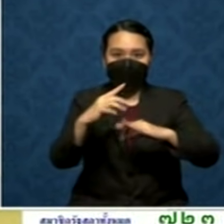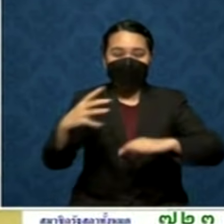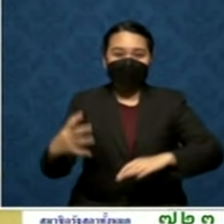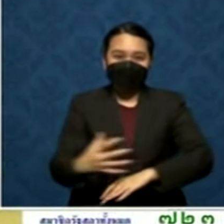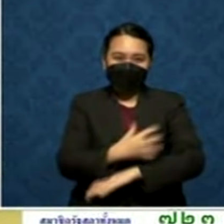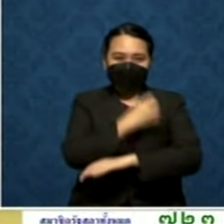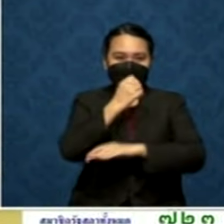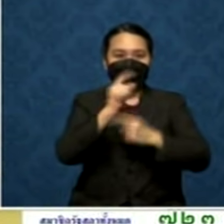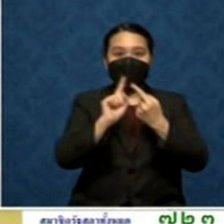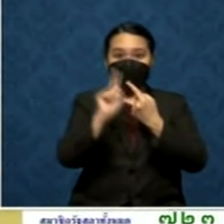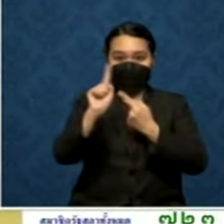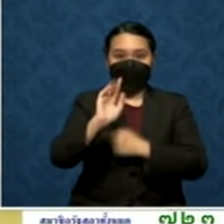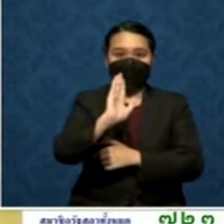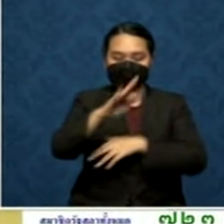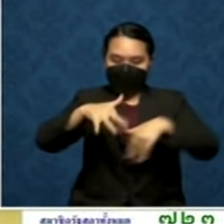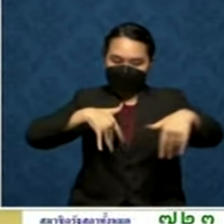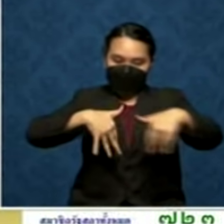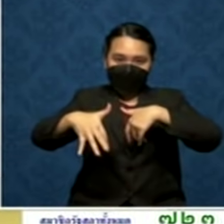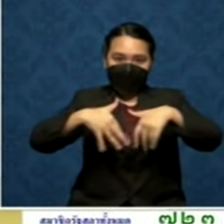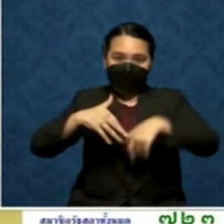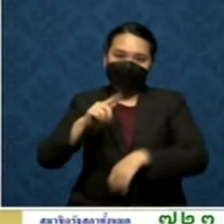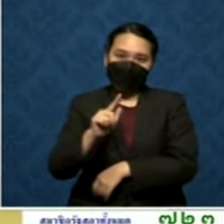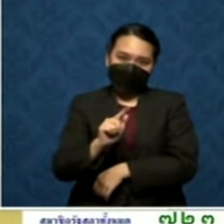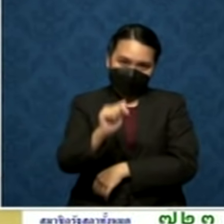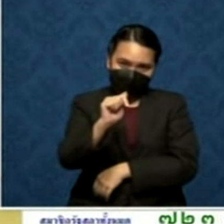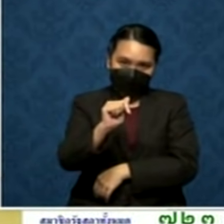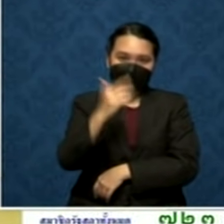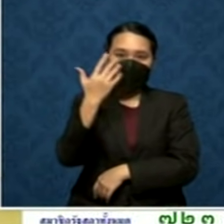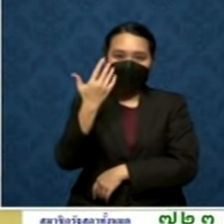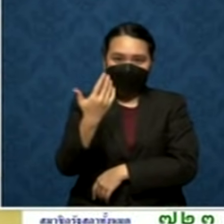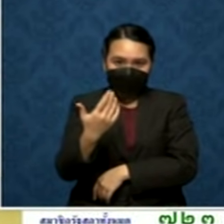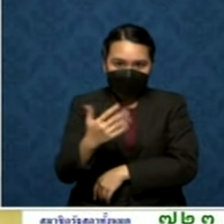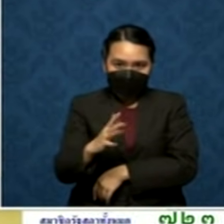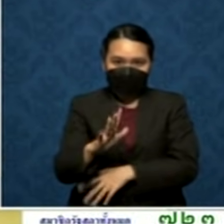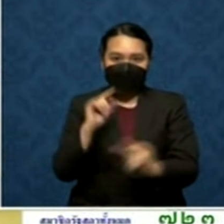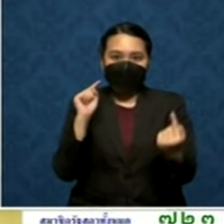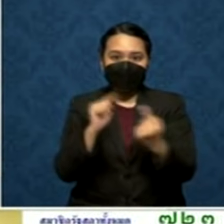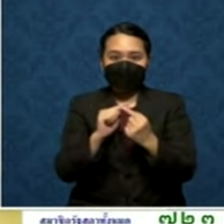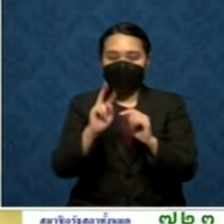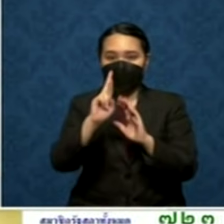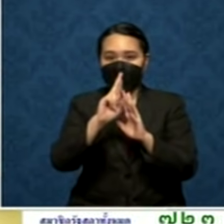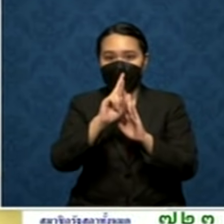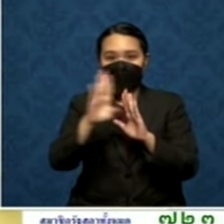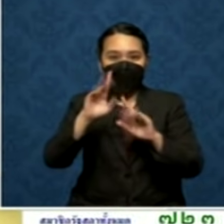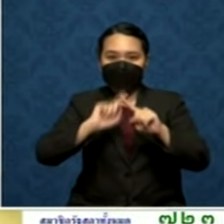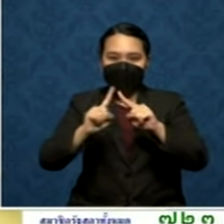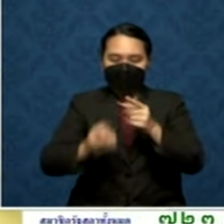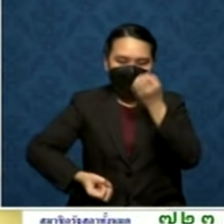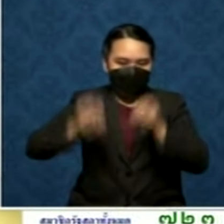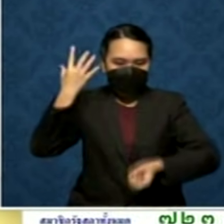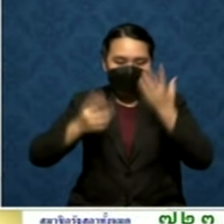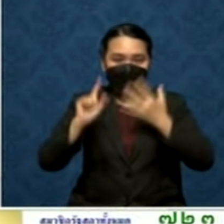อำนาจสูงสุดเป็นของพี่น้องประชาชนโดยการรึระบบหลายๆอย่างครับไม่ว่าจะเป็นการ